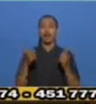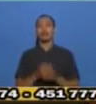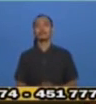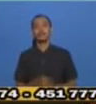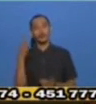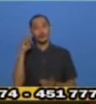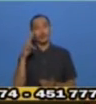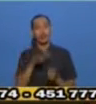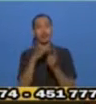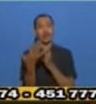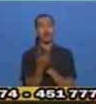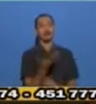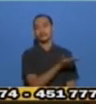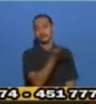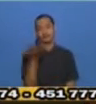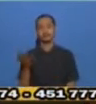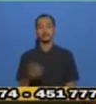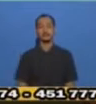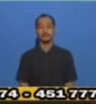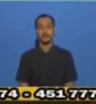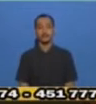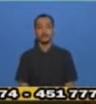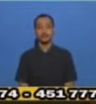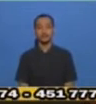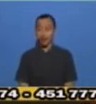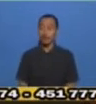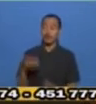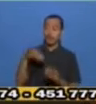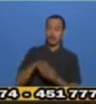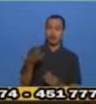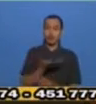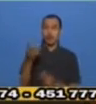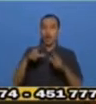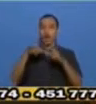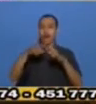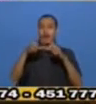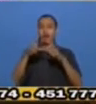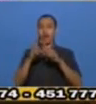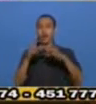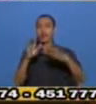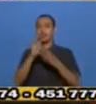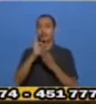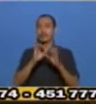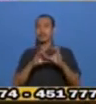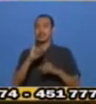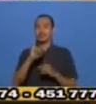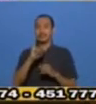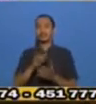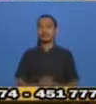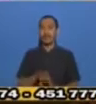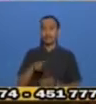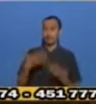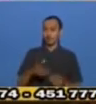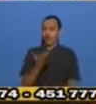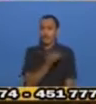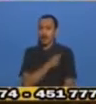semua warganya. Itu Bu Fira, Mbak. Termasuk ini akademisi juga sudah mulai melaksanakan vaksin massal. Kemudian setiap hari apa